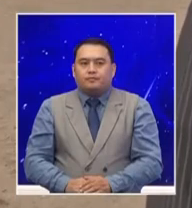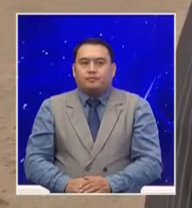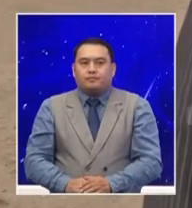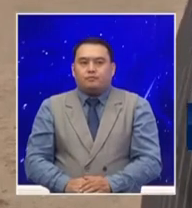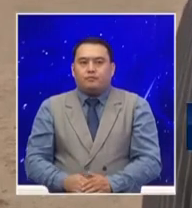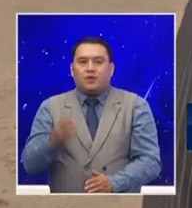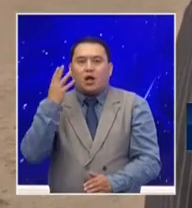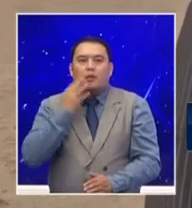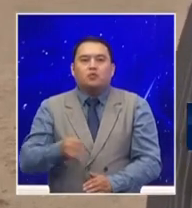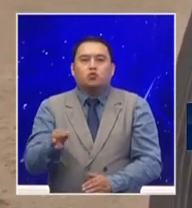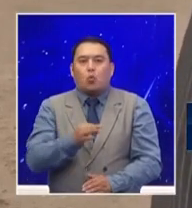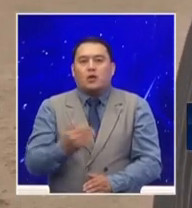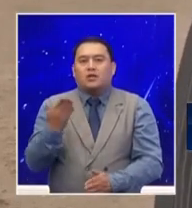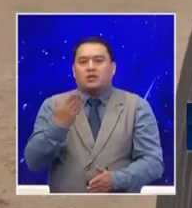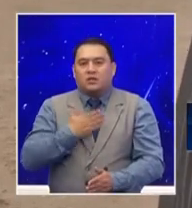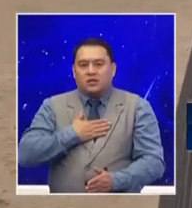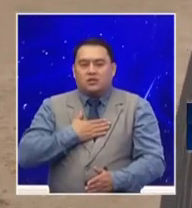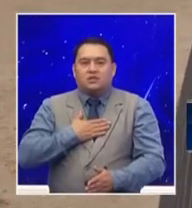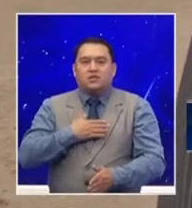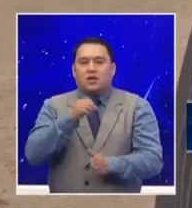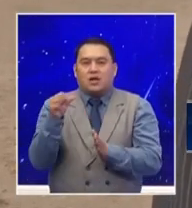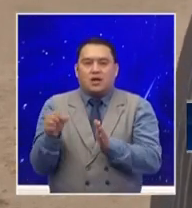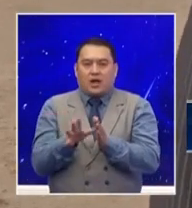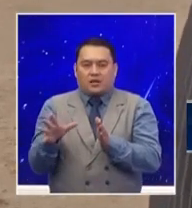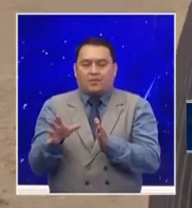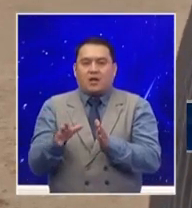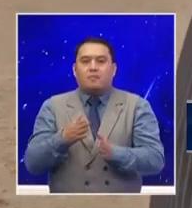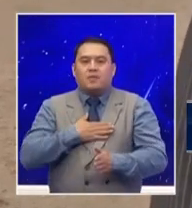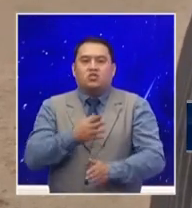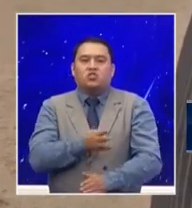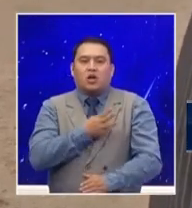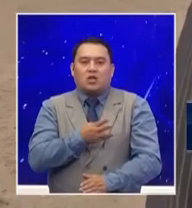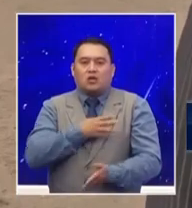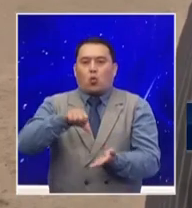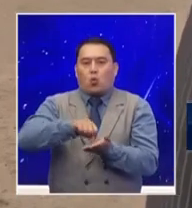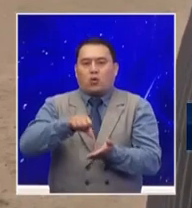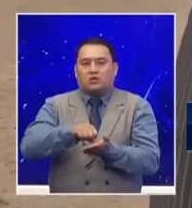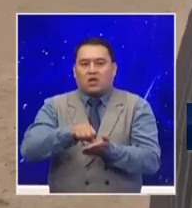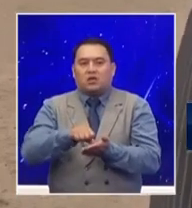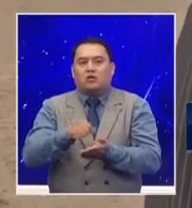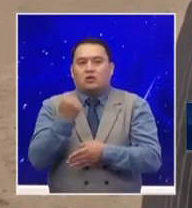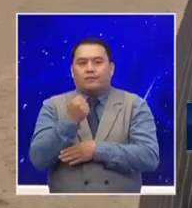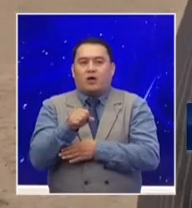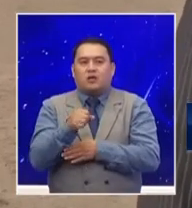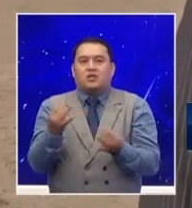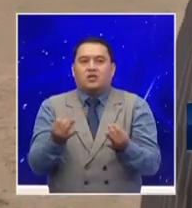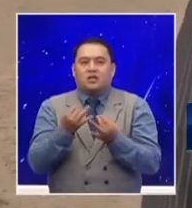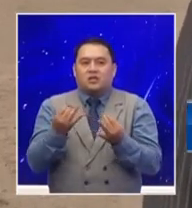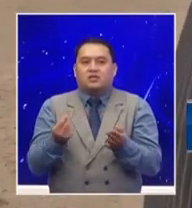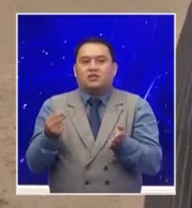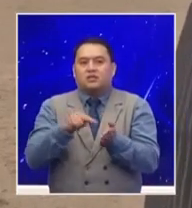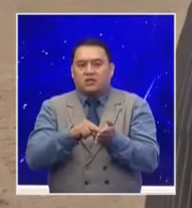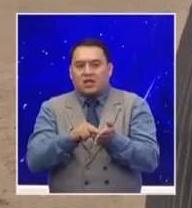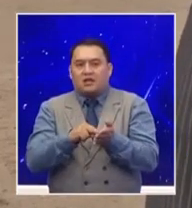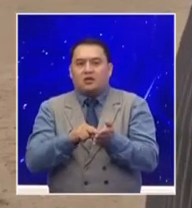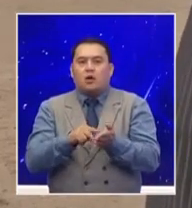В Алматинской области есть спрос на солнечные электростанции, поэтому мы изъявили желание участвовать в аукционе. Нас также заинтересовали тарифы на